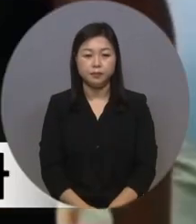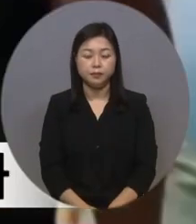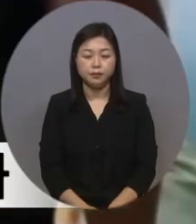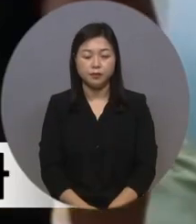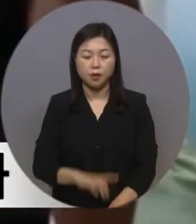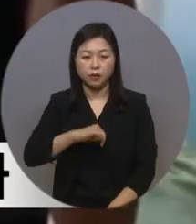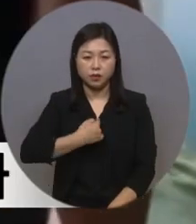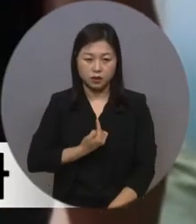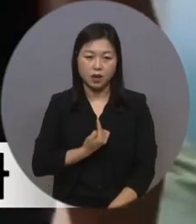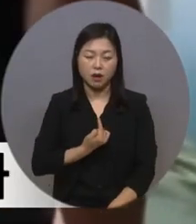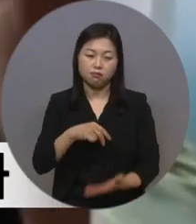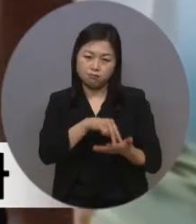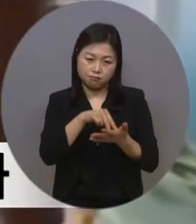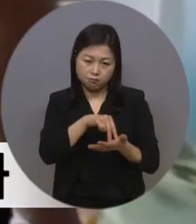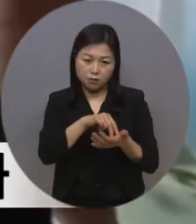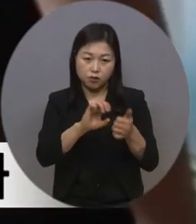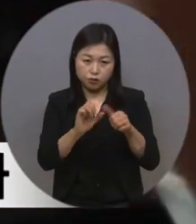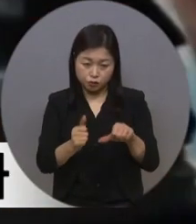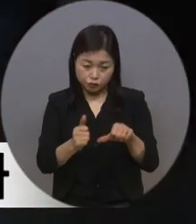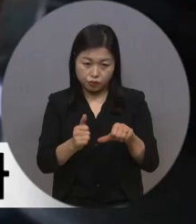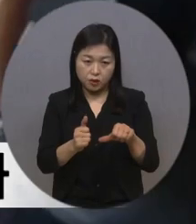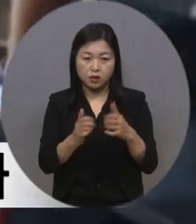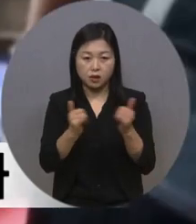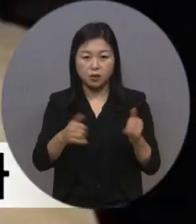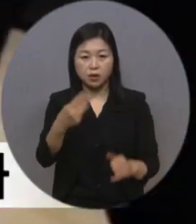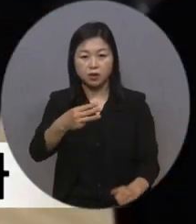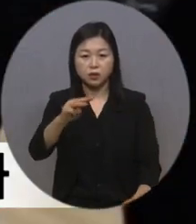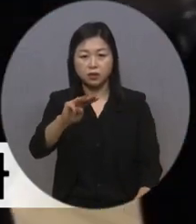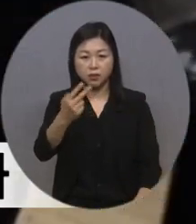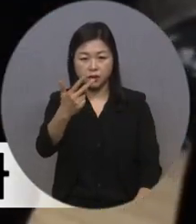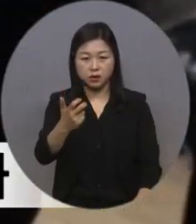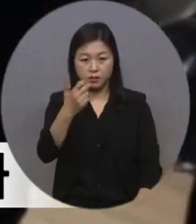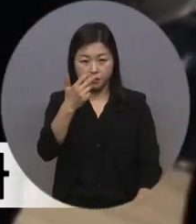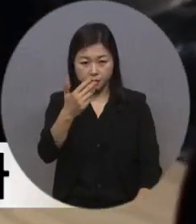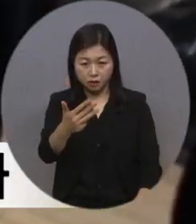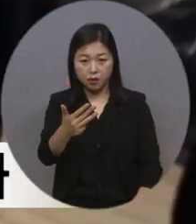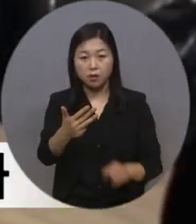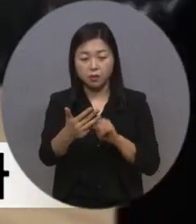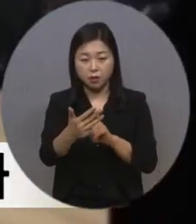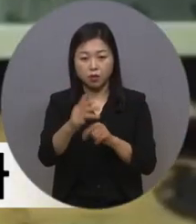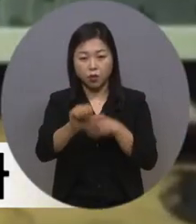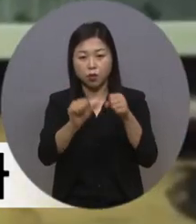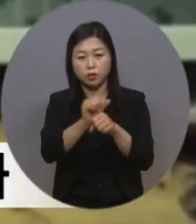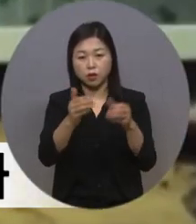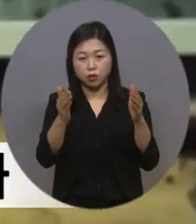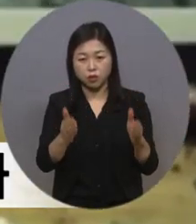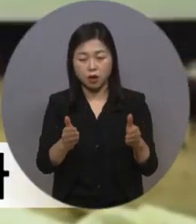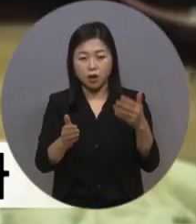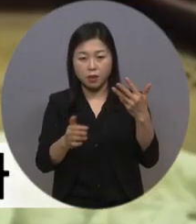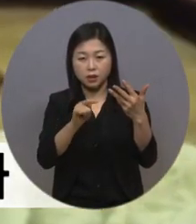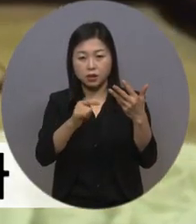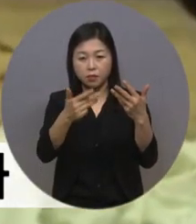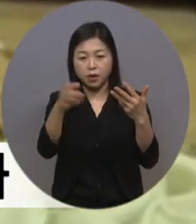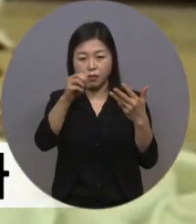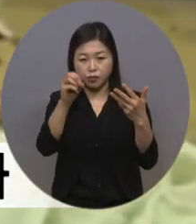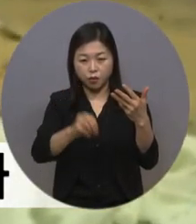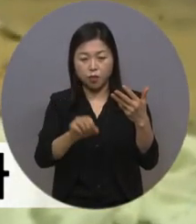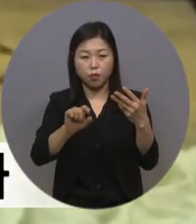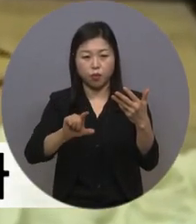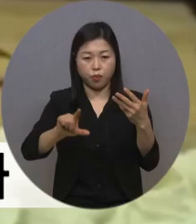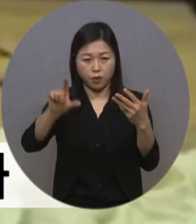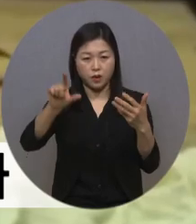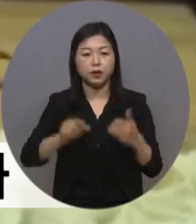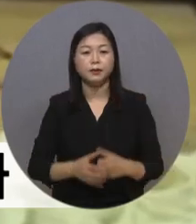고독사 사망자는 모두 3,378명으로 최근 5년 동안 8.8%의 연평균 증가율을 보인